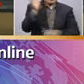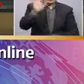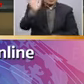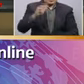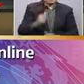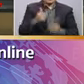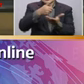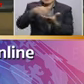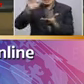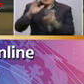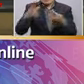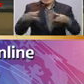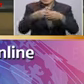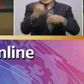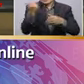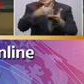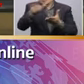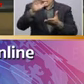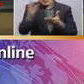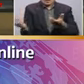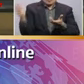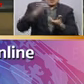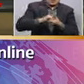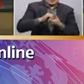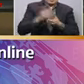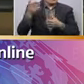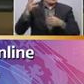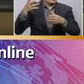เรื่องของการปรับคณะรัฐมนตรีเกิดขึ้น